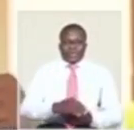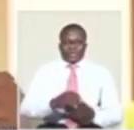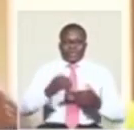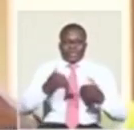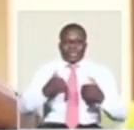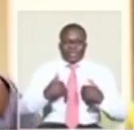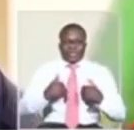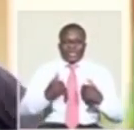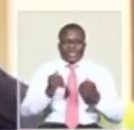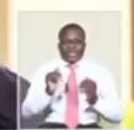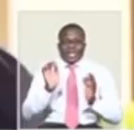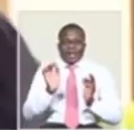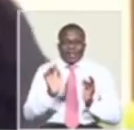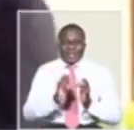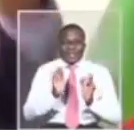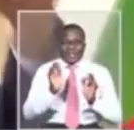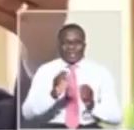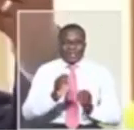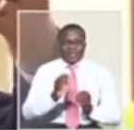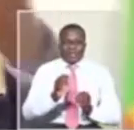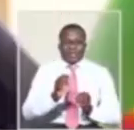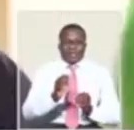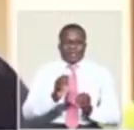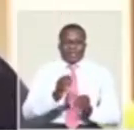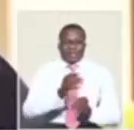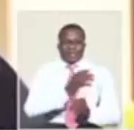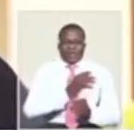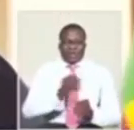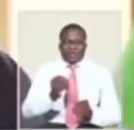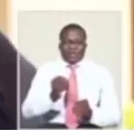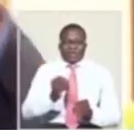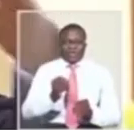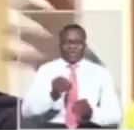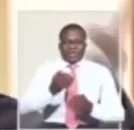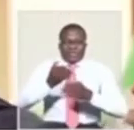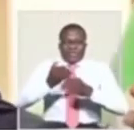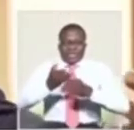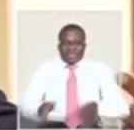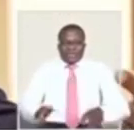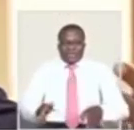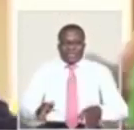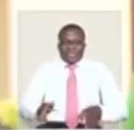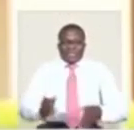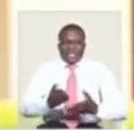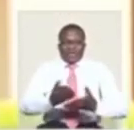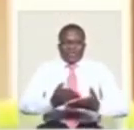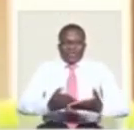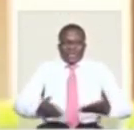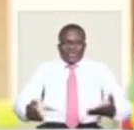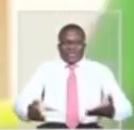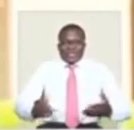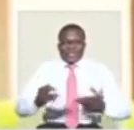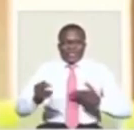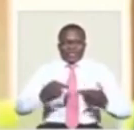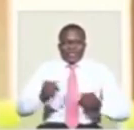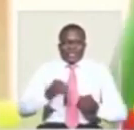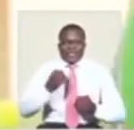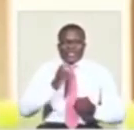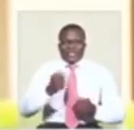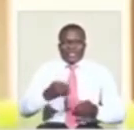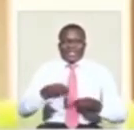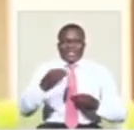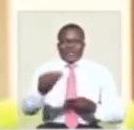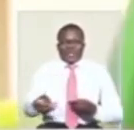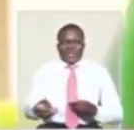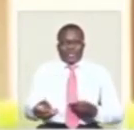coloniale, ont a big affecté. Part of Rwanda was left outside. On va dire divisé nos peuples.